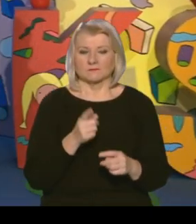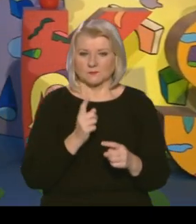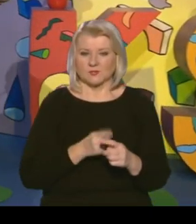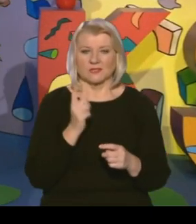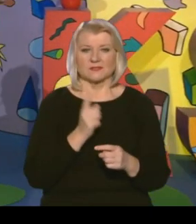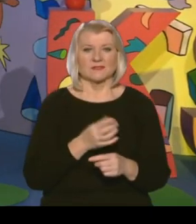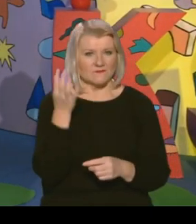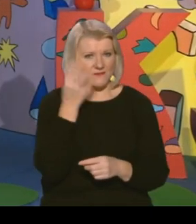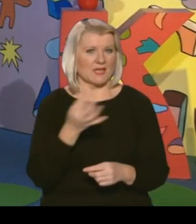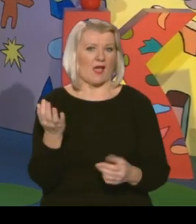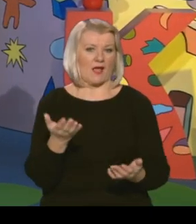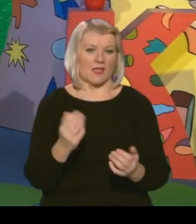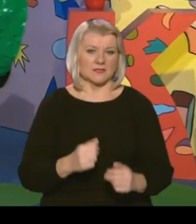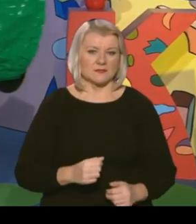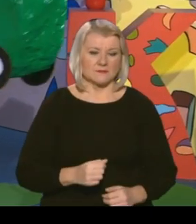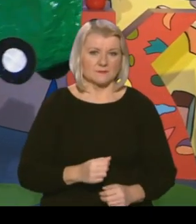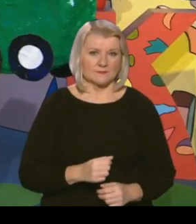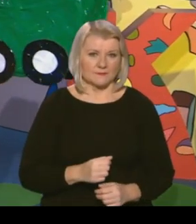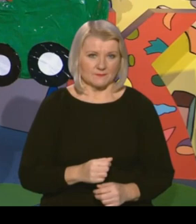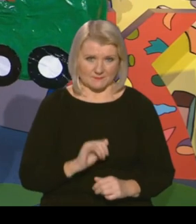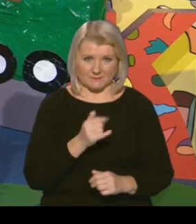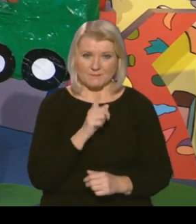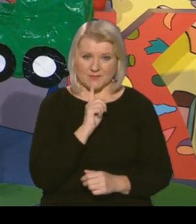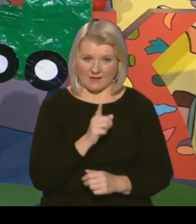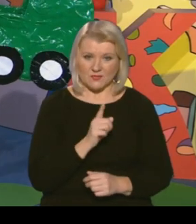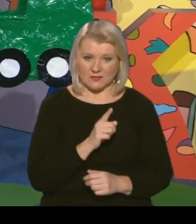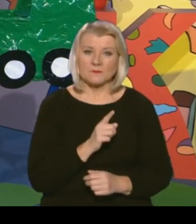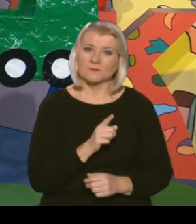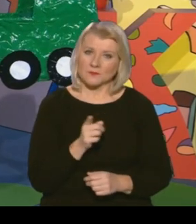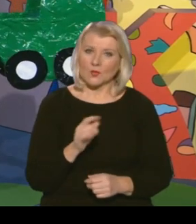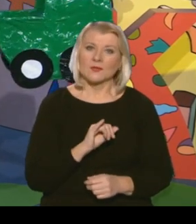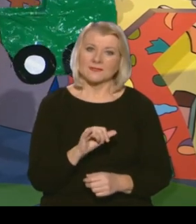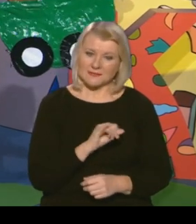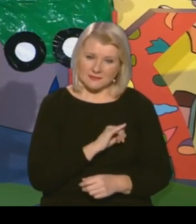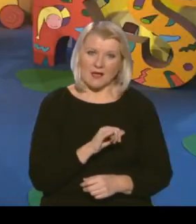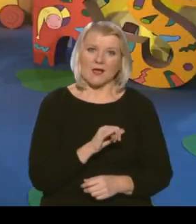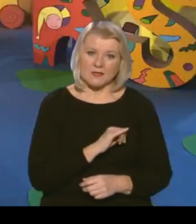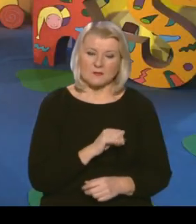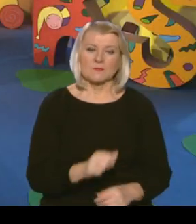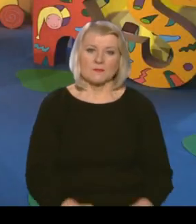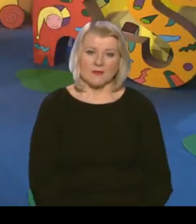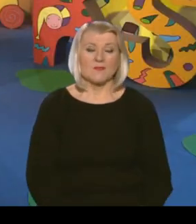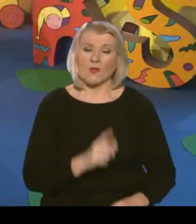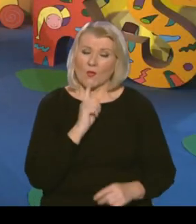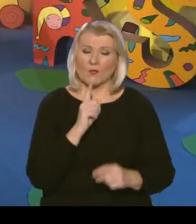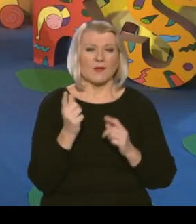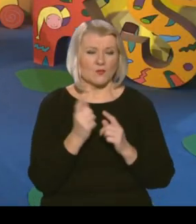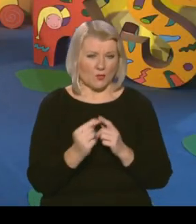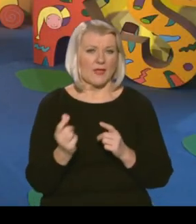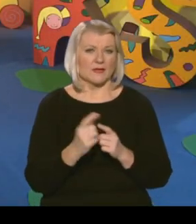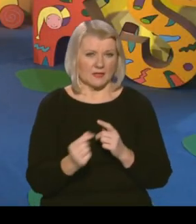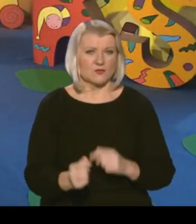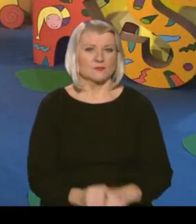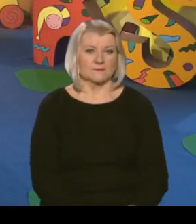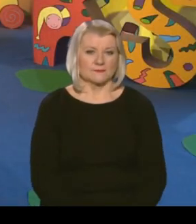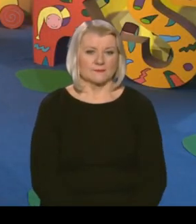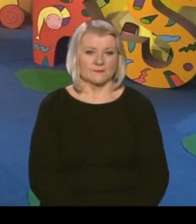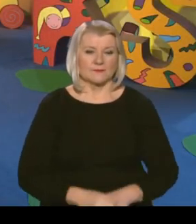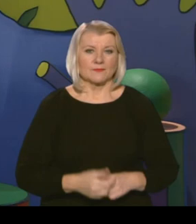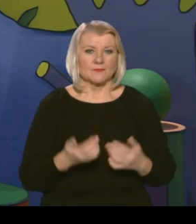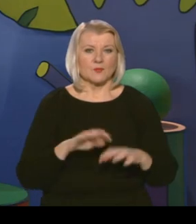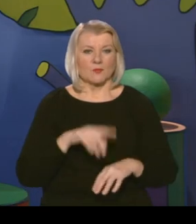ale vynález. Co? Ano, je zajímavý a hodně legrační. Takhle jde tatínek